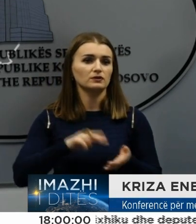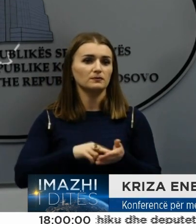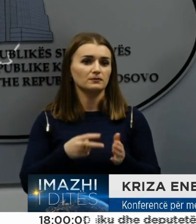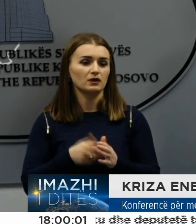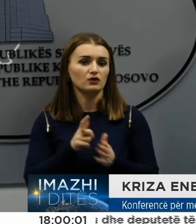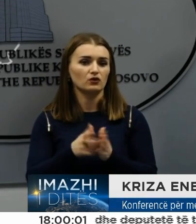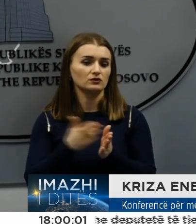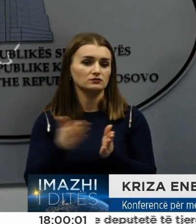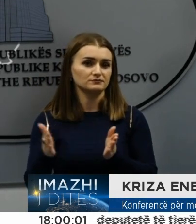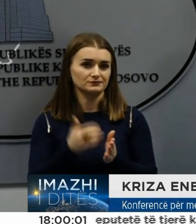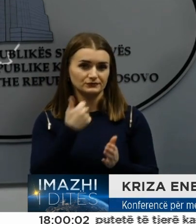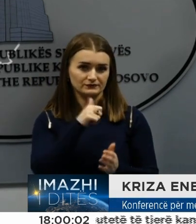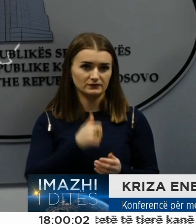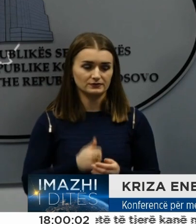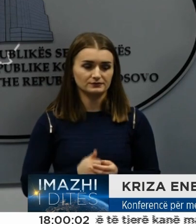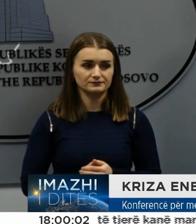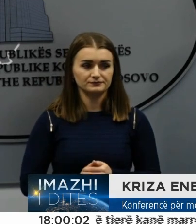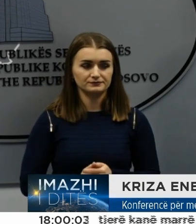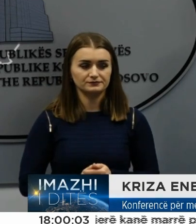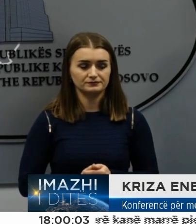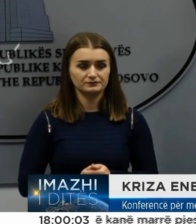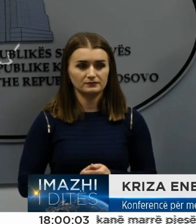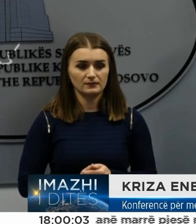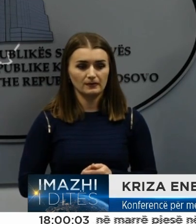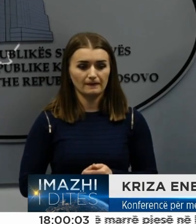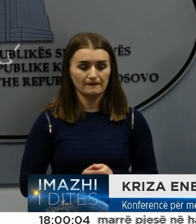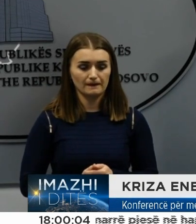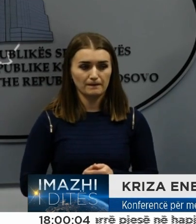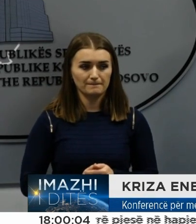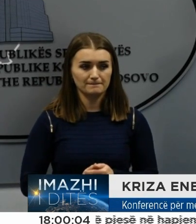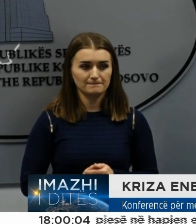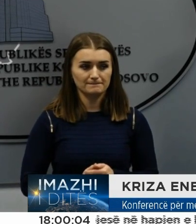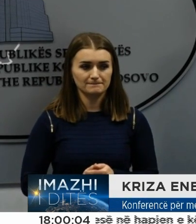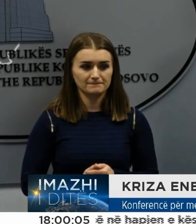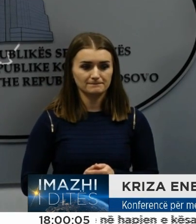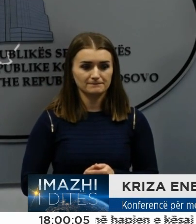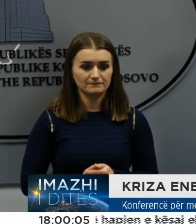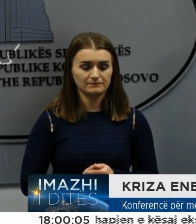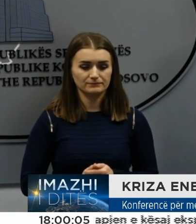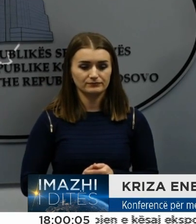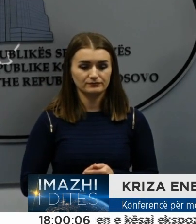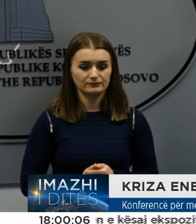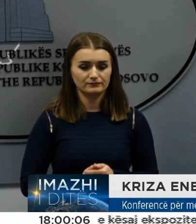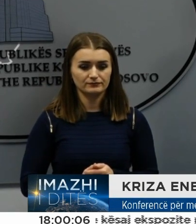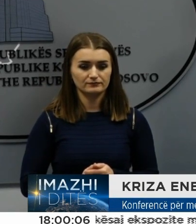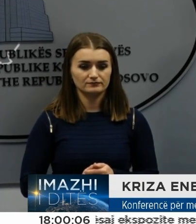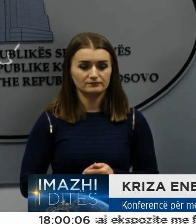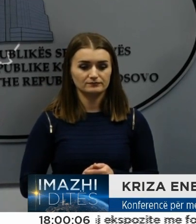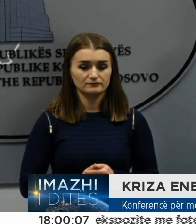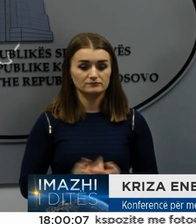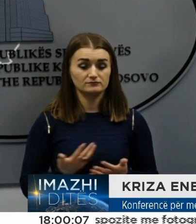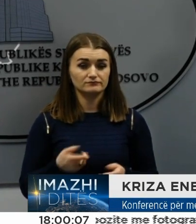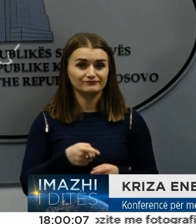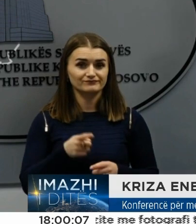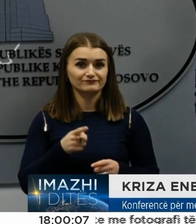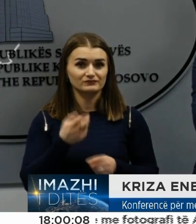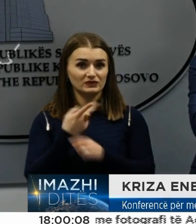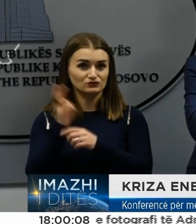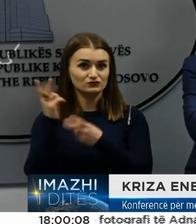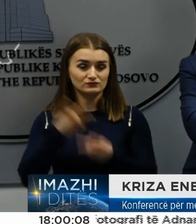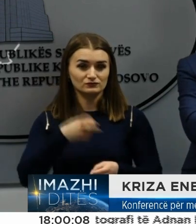përket prodhimit edhe strategjisë energjetike. Te puna e importit, do të thënë, ne bëjmë